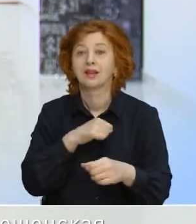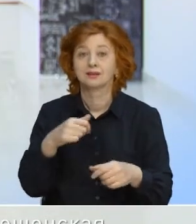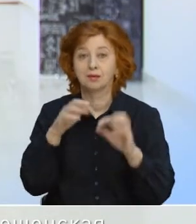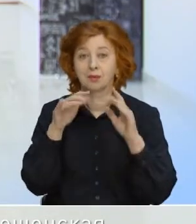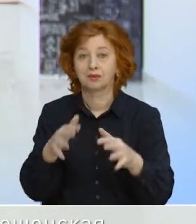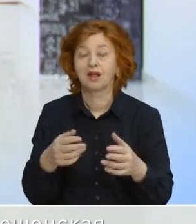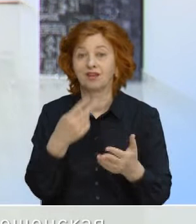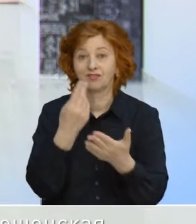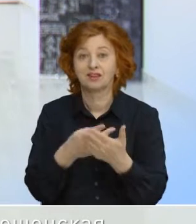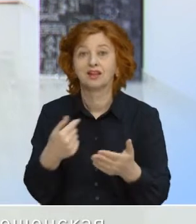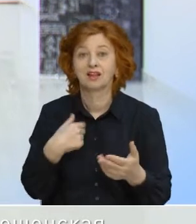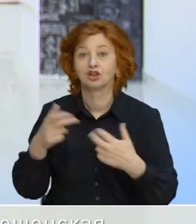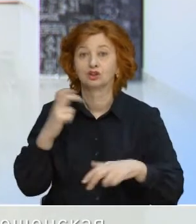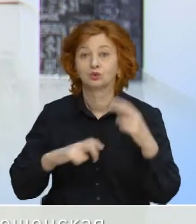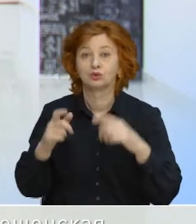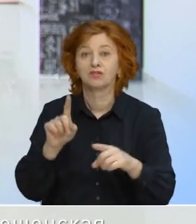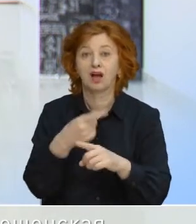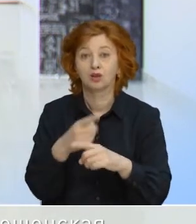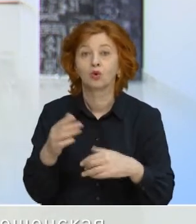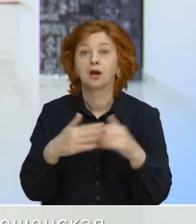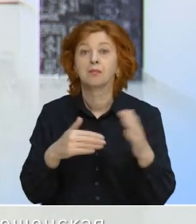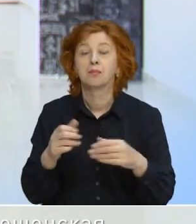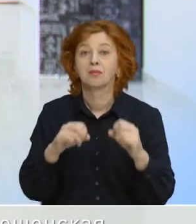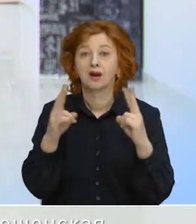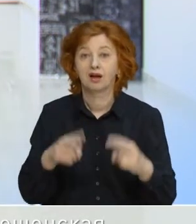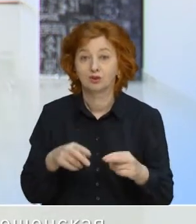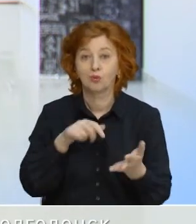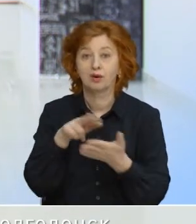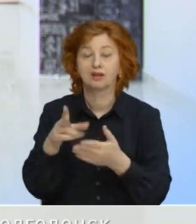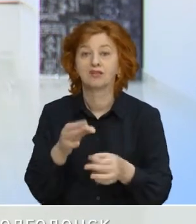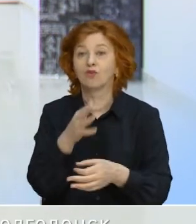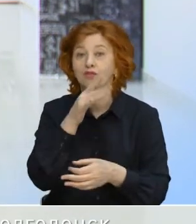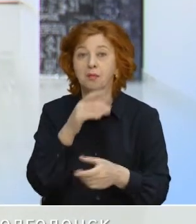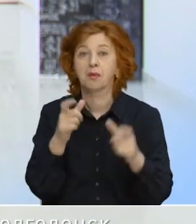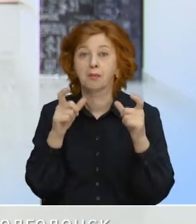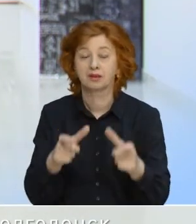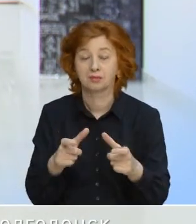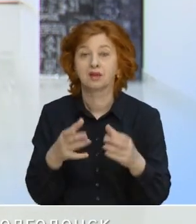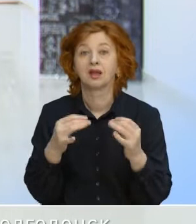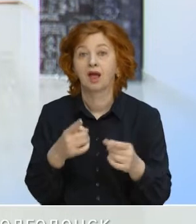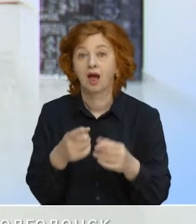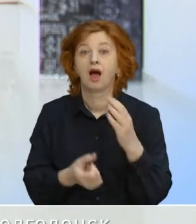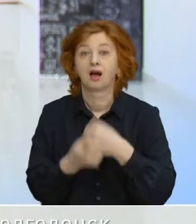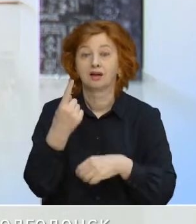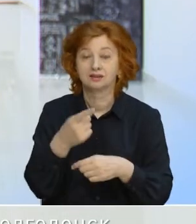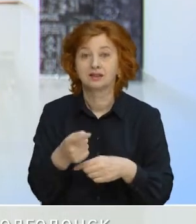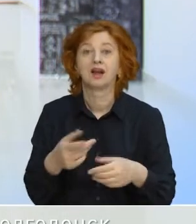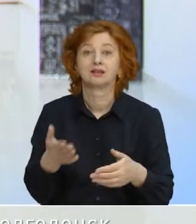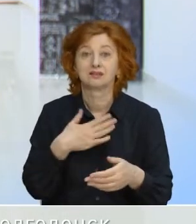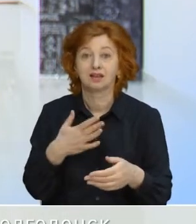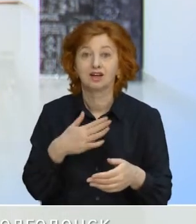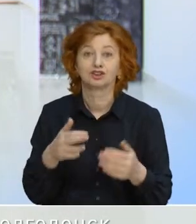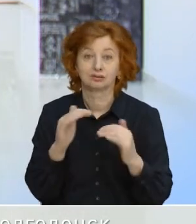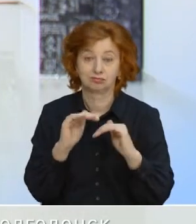на наших студентах, которые проходили практику непосредственно во время пандемии. Они, в принципе, оказались готовы и к форматам синхронного,